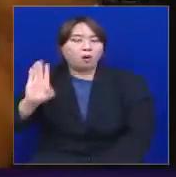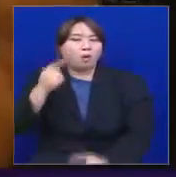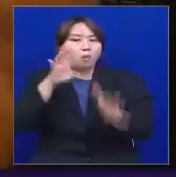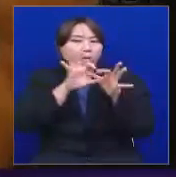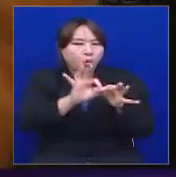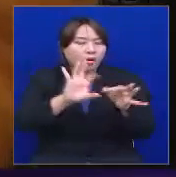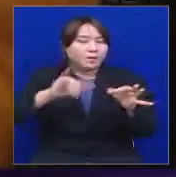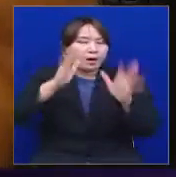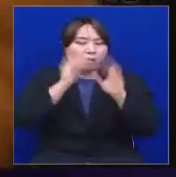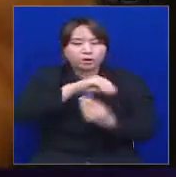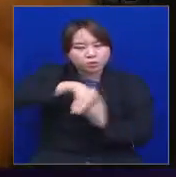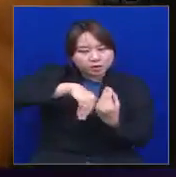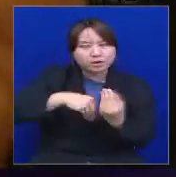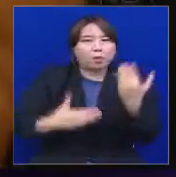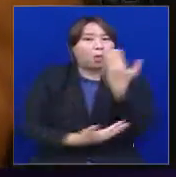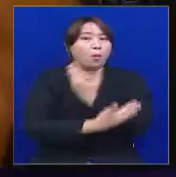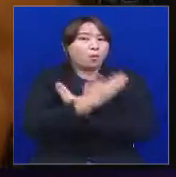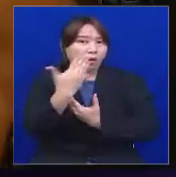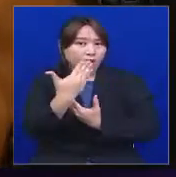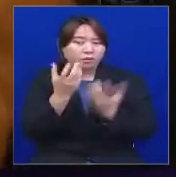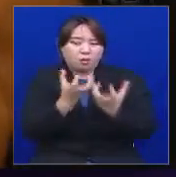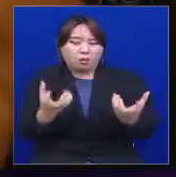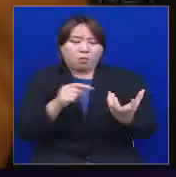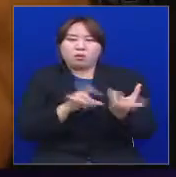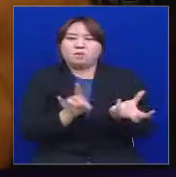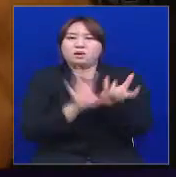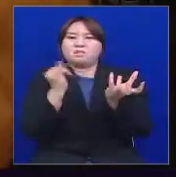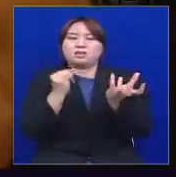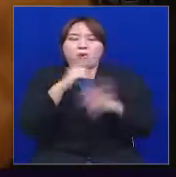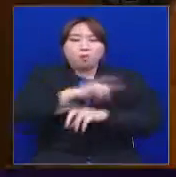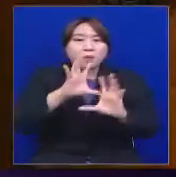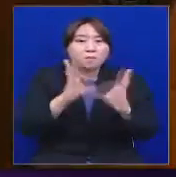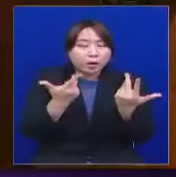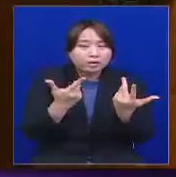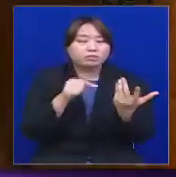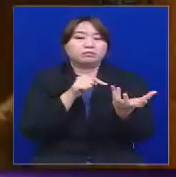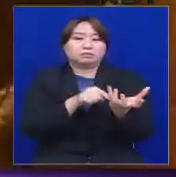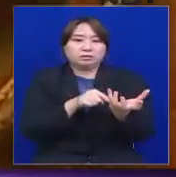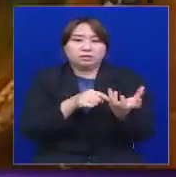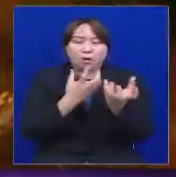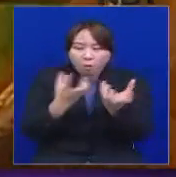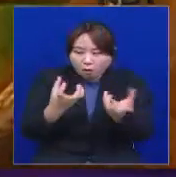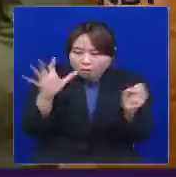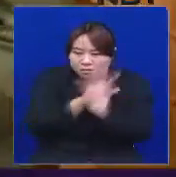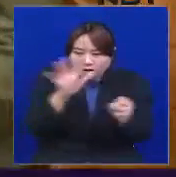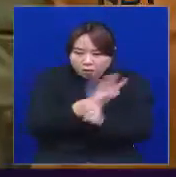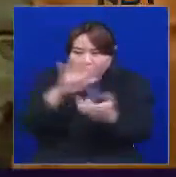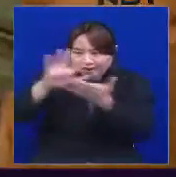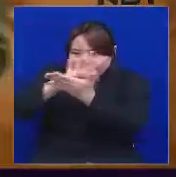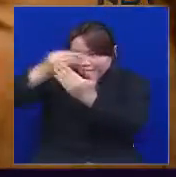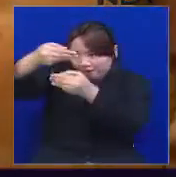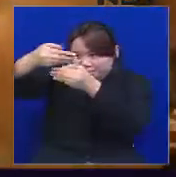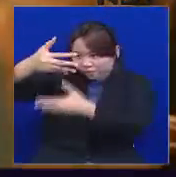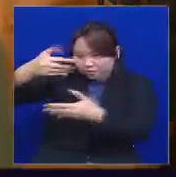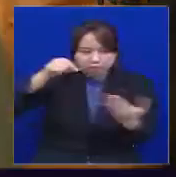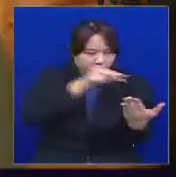ผู้ประกอบธุรกิจบางรายนั้นฉวยโอกาสนำสินค้าไม่มีคุณภาพหรือว่าหมดอายุและก็มีปริมาณไม่ครบถ้วนตามที่ระบุไว้ในฉลากมา